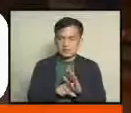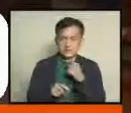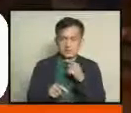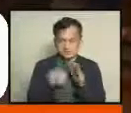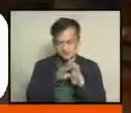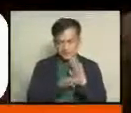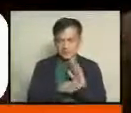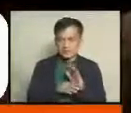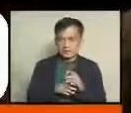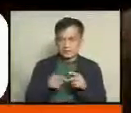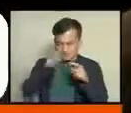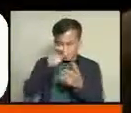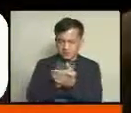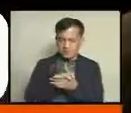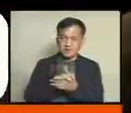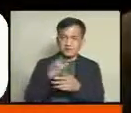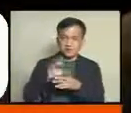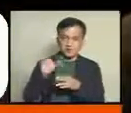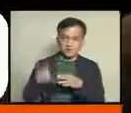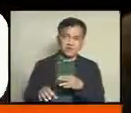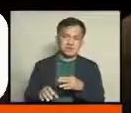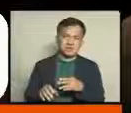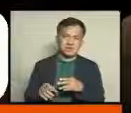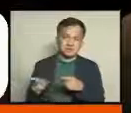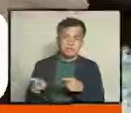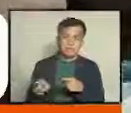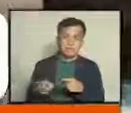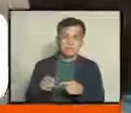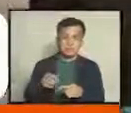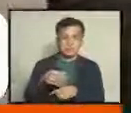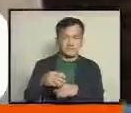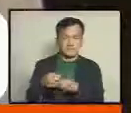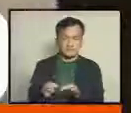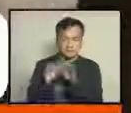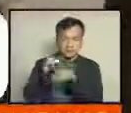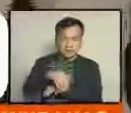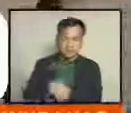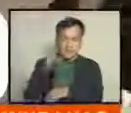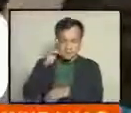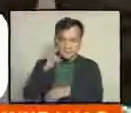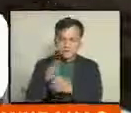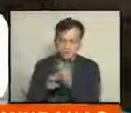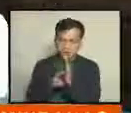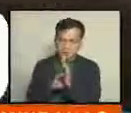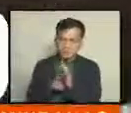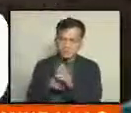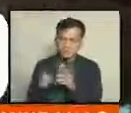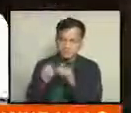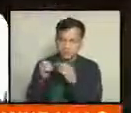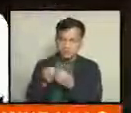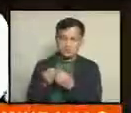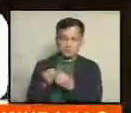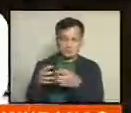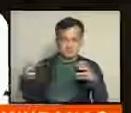kapag nakumpleto nila ang siyam na madaling araw ng simbang gabi. Si Ryan, hiling daw na manatiling buo ang kanyang organisasyon.